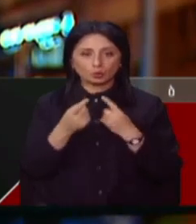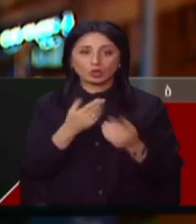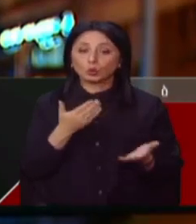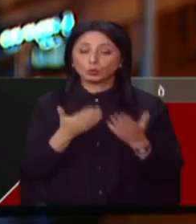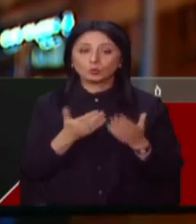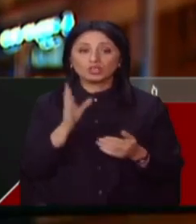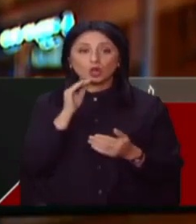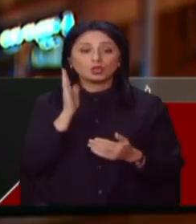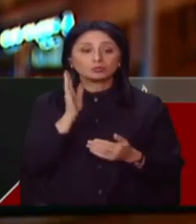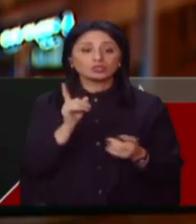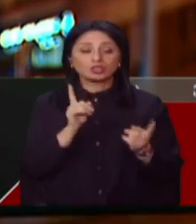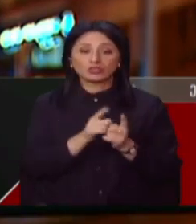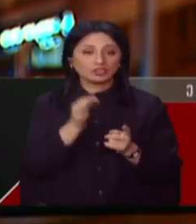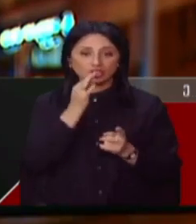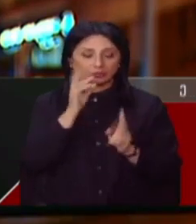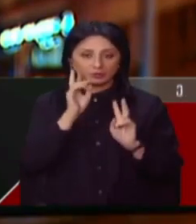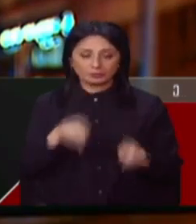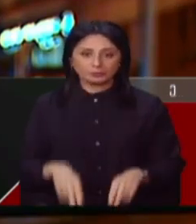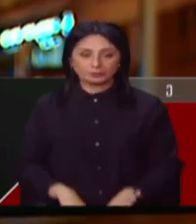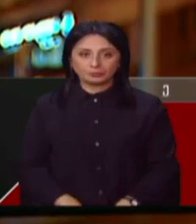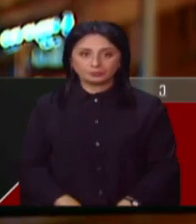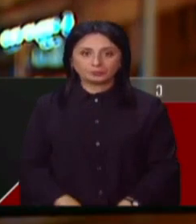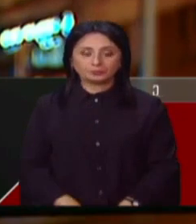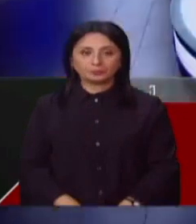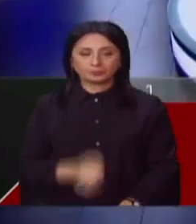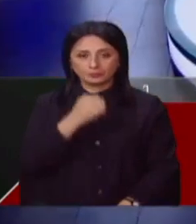კონსულტაციებისთვის, თუმცა როდის შედგება ეს შეხვედრა, ჯერჯერობით უცნობია.